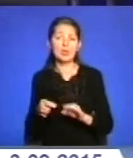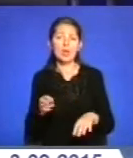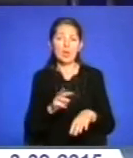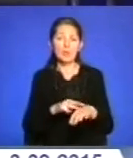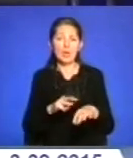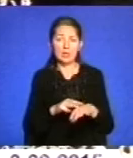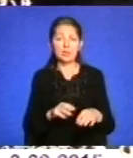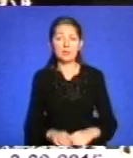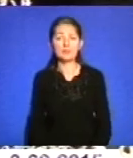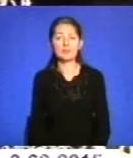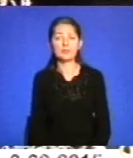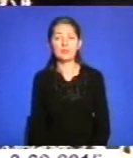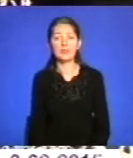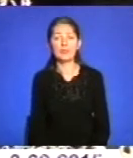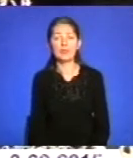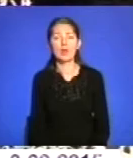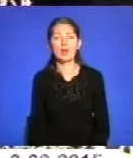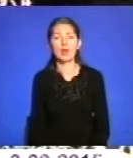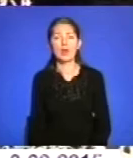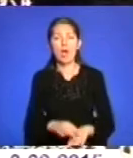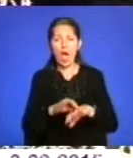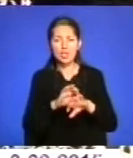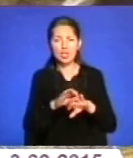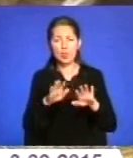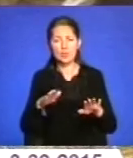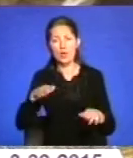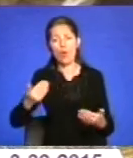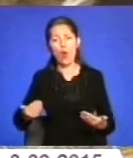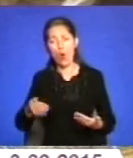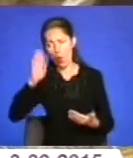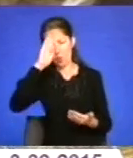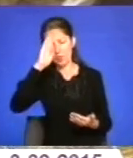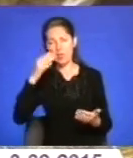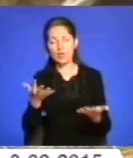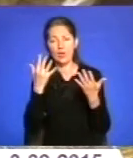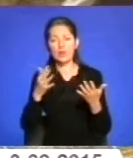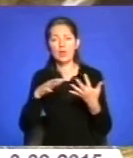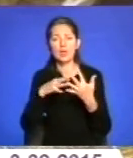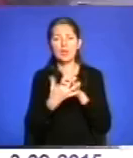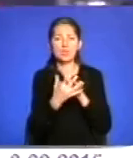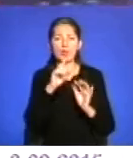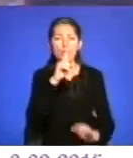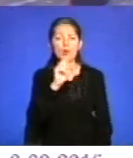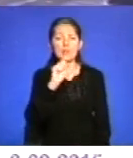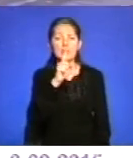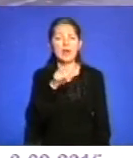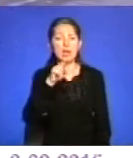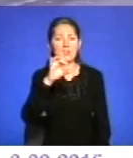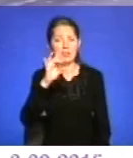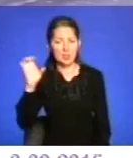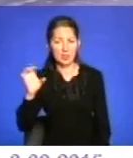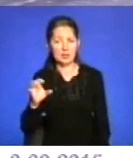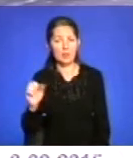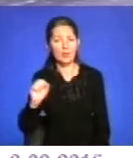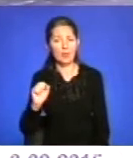області. Тіло місцевого мешканця виявили за межами села Заздрість, що на Теребовлянщині, односельці. Повідомлення про це надійшло в